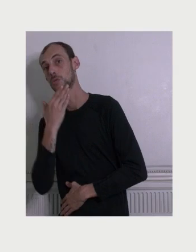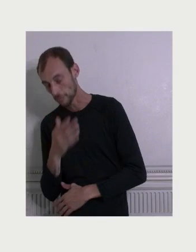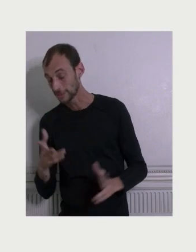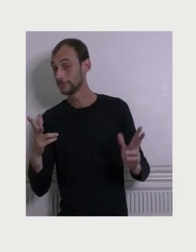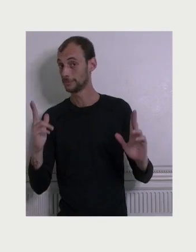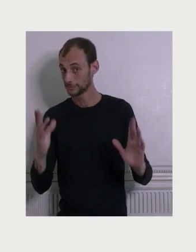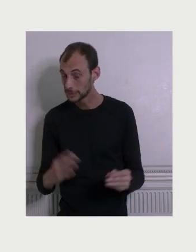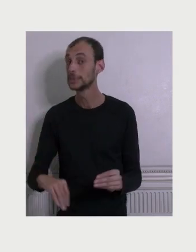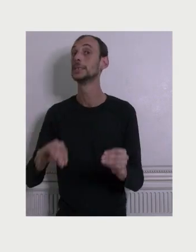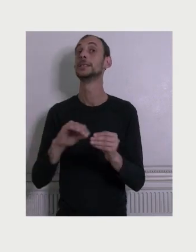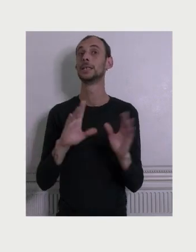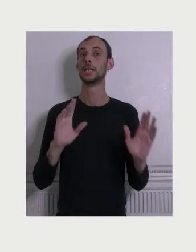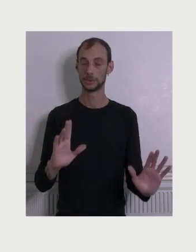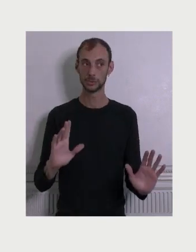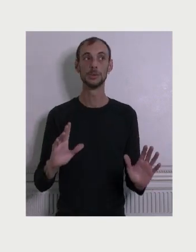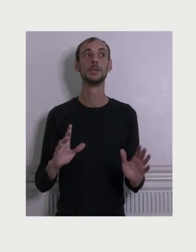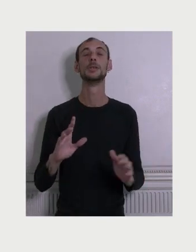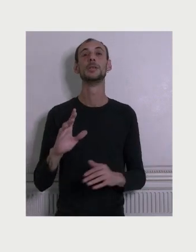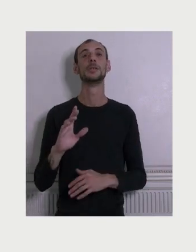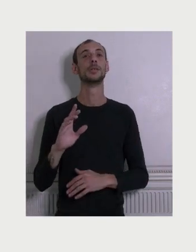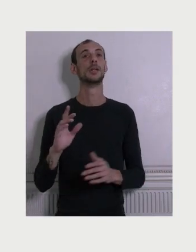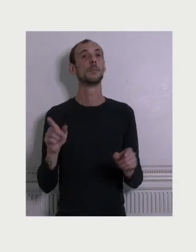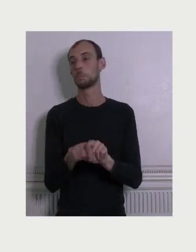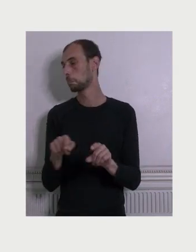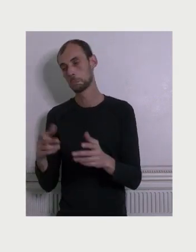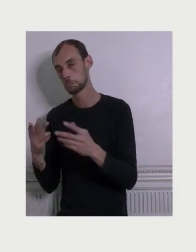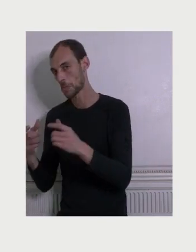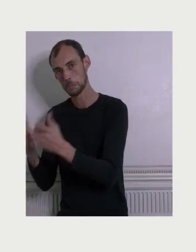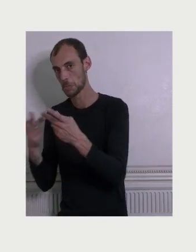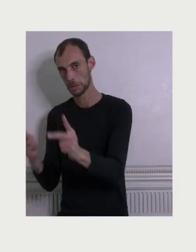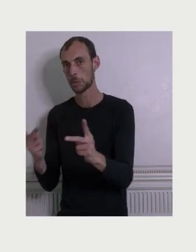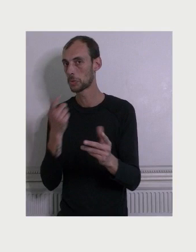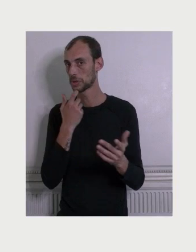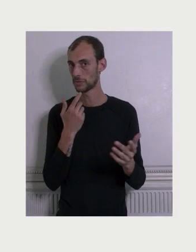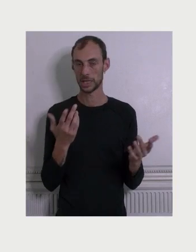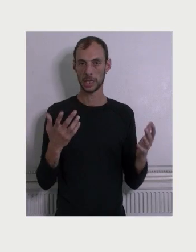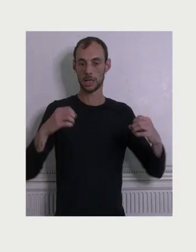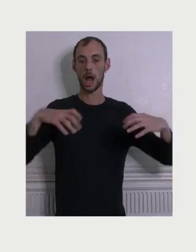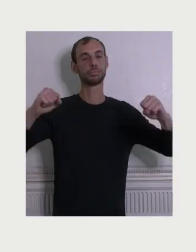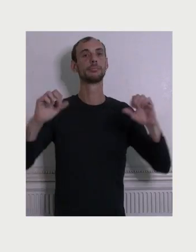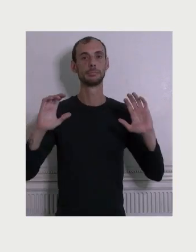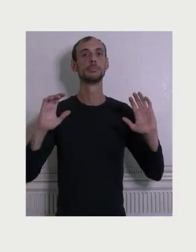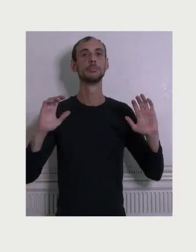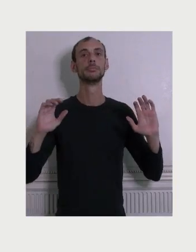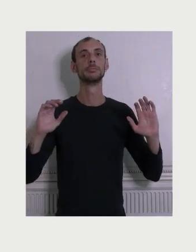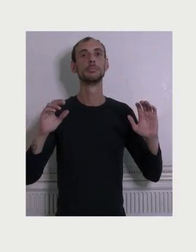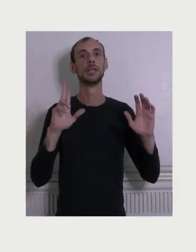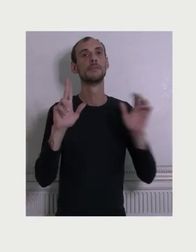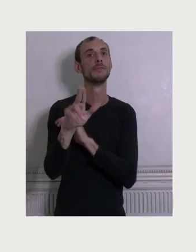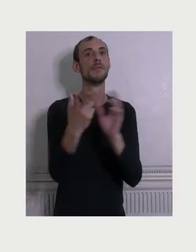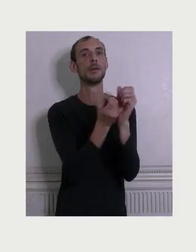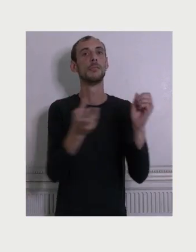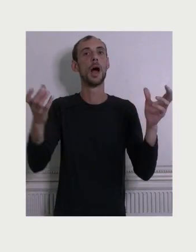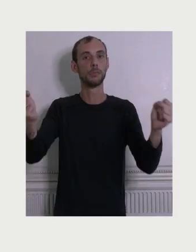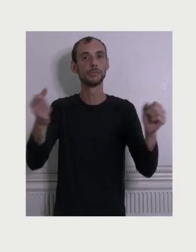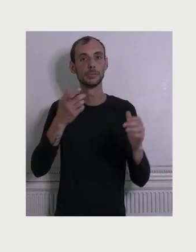sombre qu'auparavant, ce qui va permettre d'éviter les îlots de chaleur, en tout cas les éviter, en tout cas les limiter.